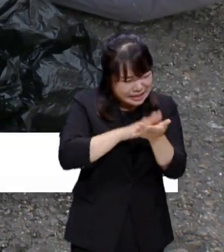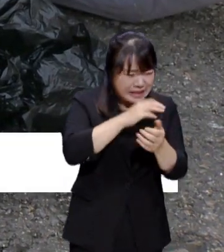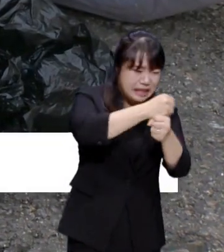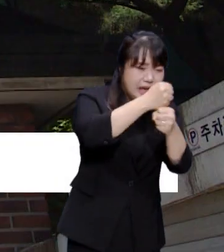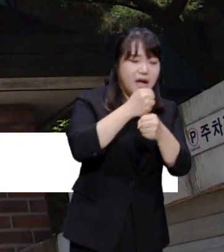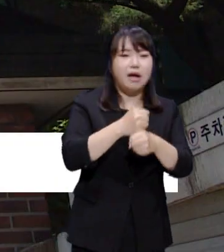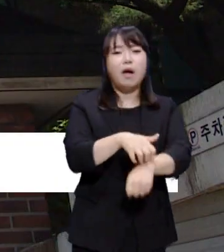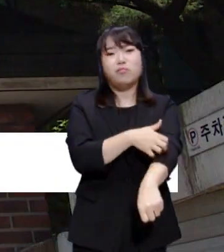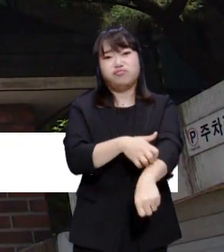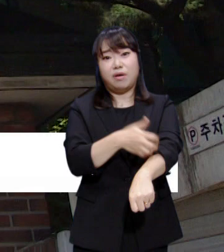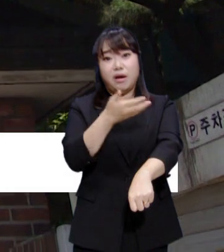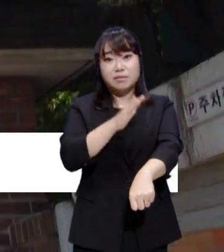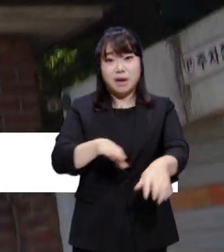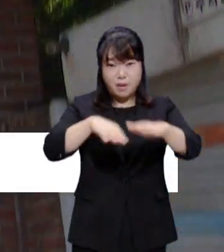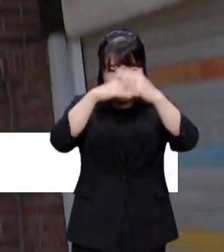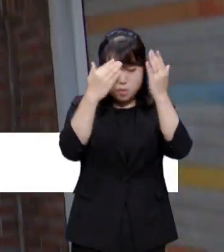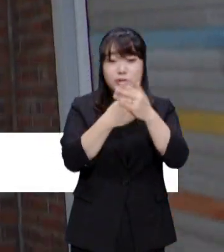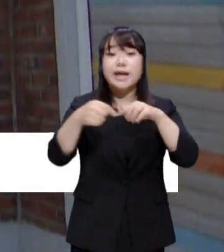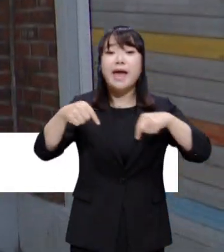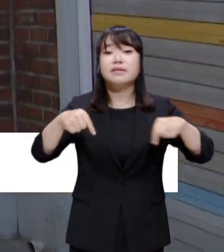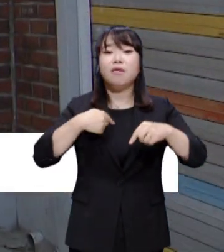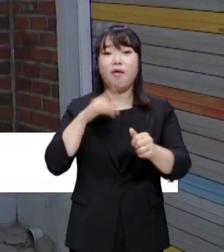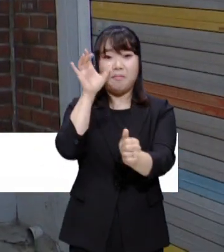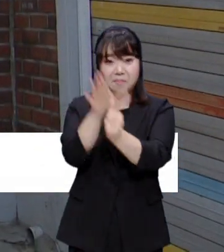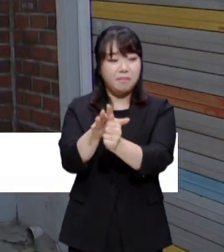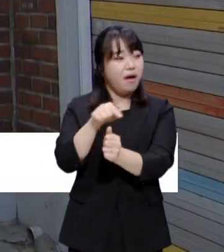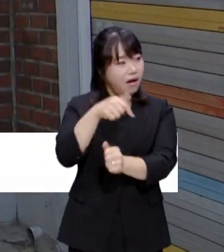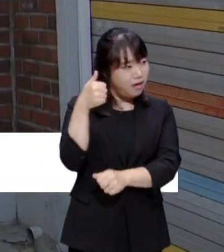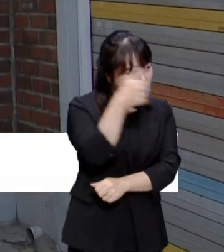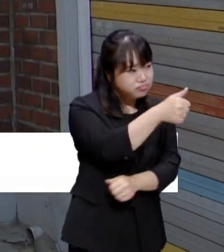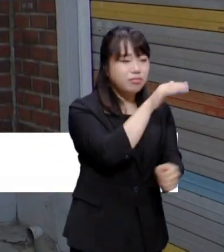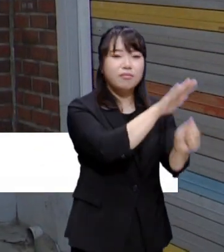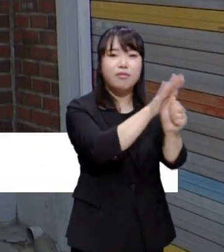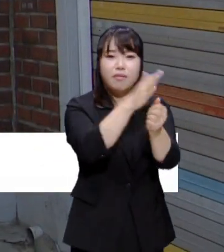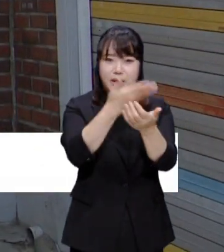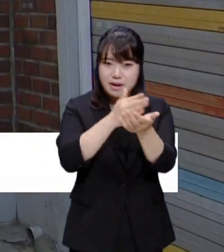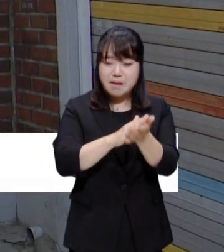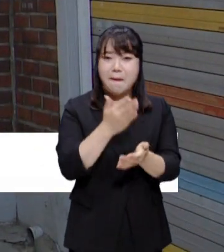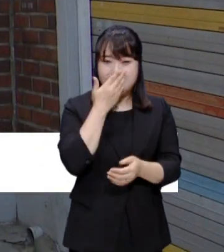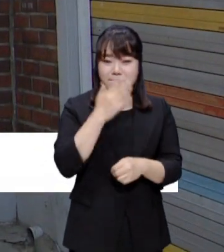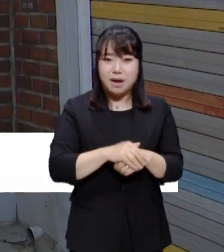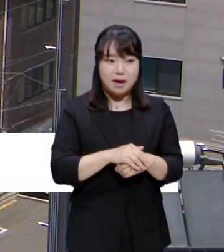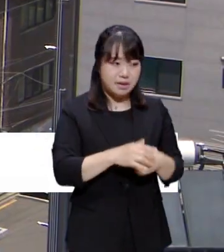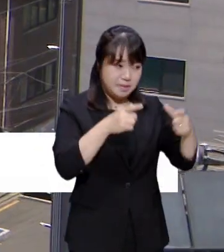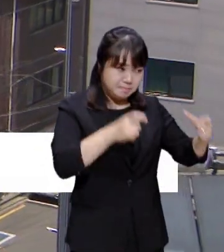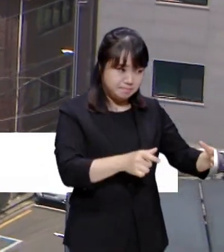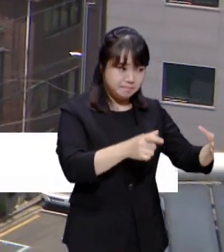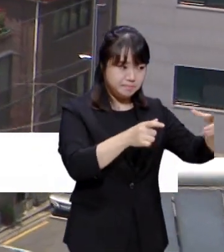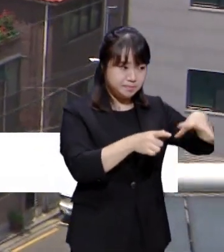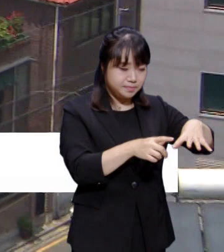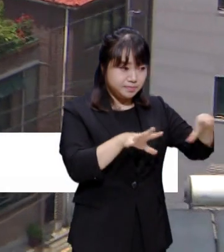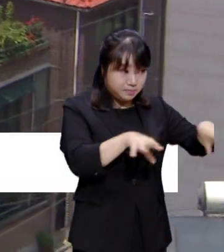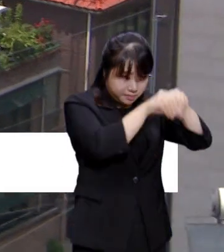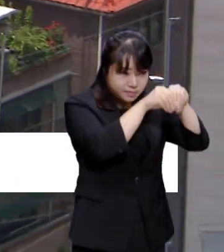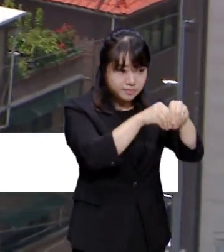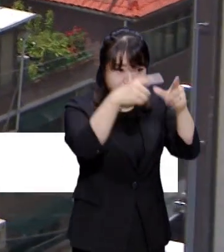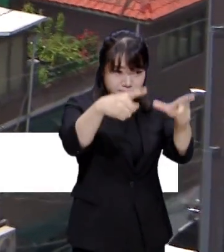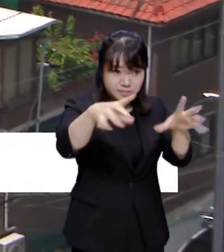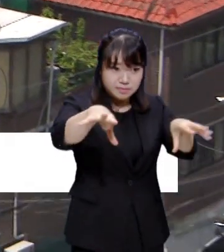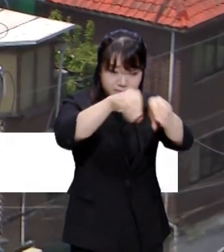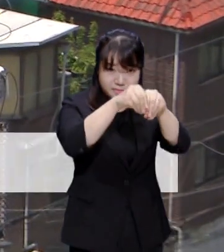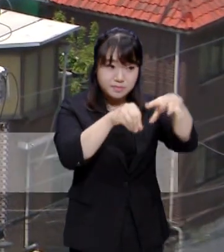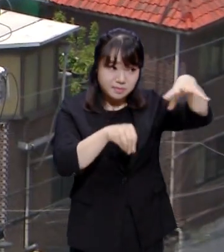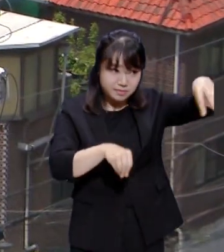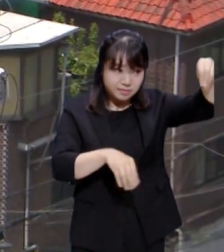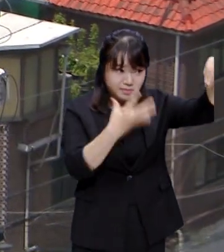앞으로는 행정이 이 업무들을 지원하기로 했습니다. 각 주택들을 일정 수준의 단위로 묶어 통합 운영하는 이른바